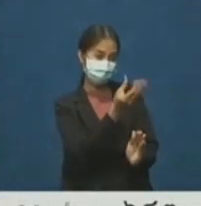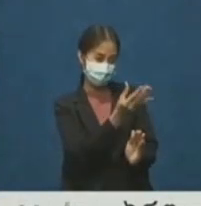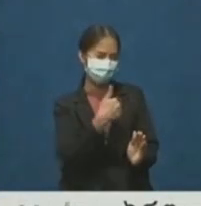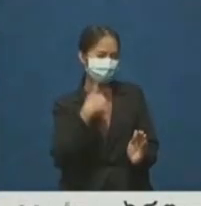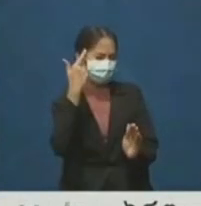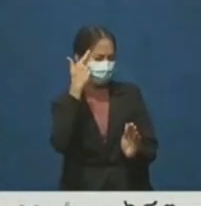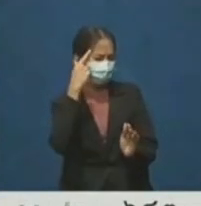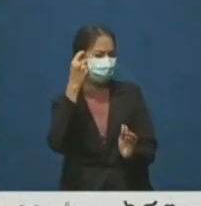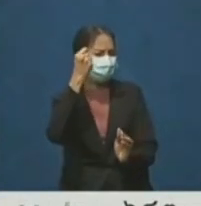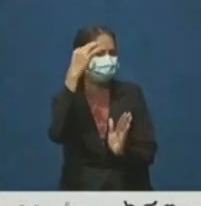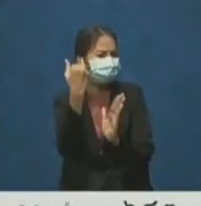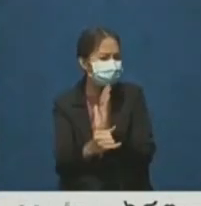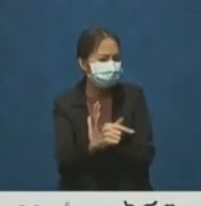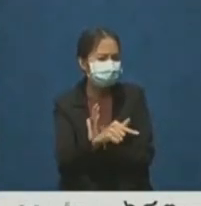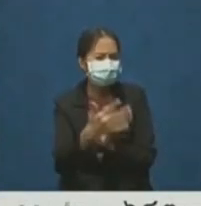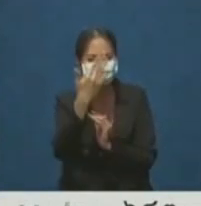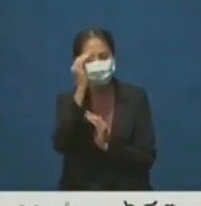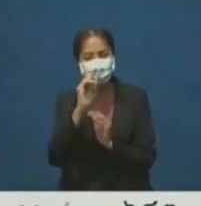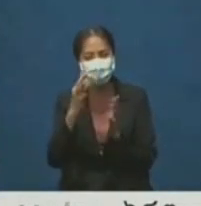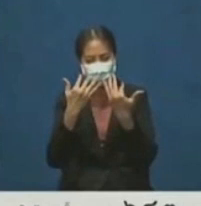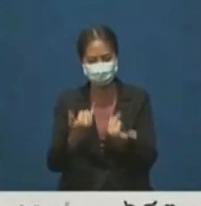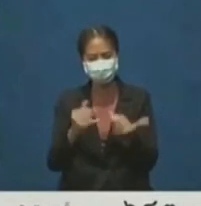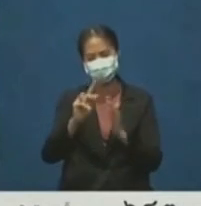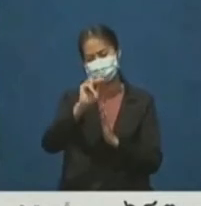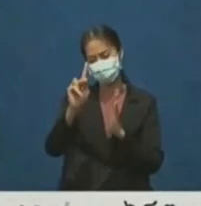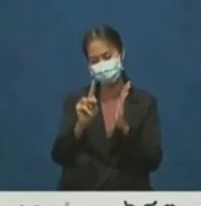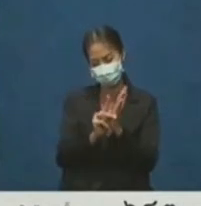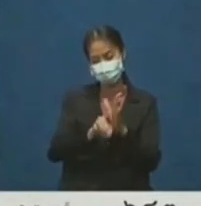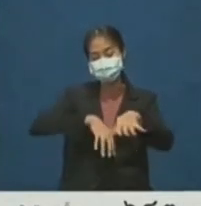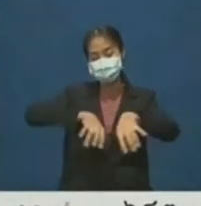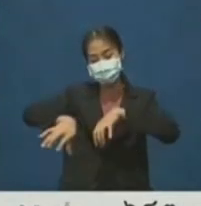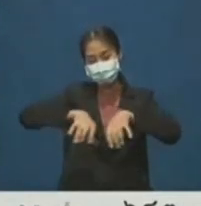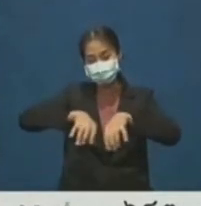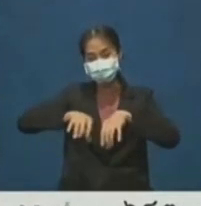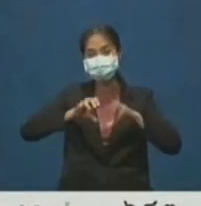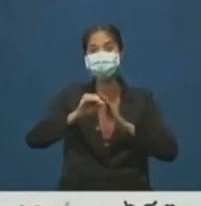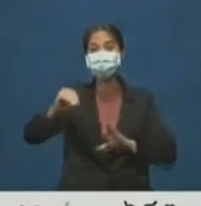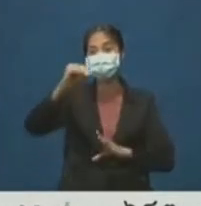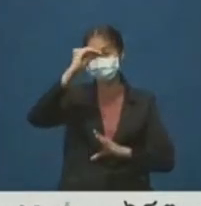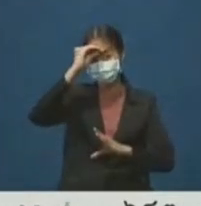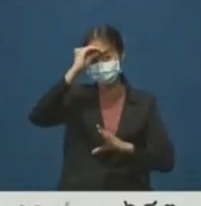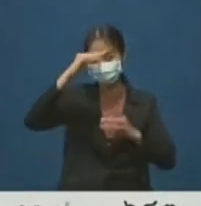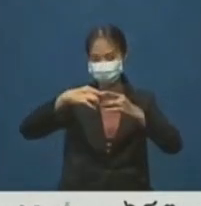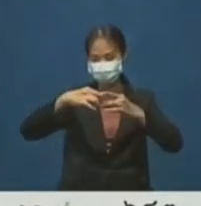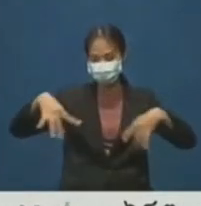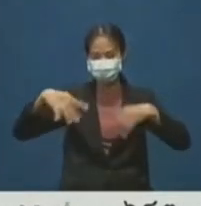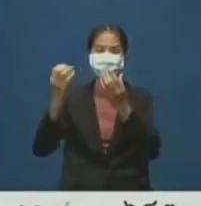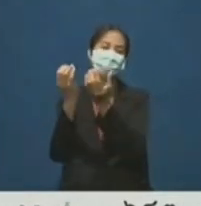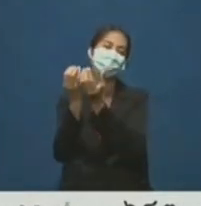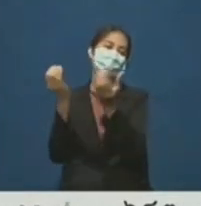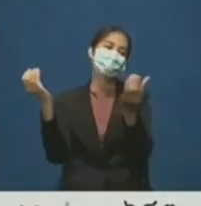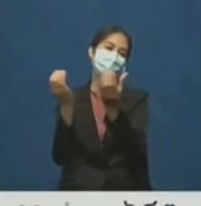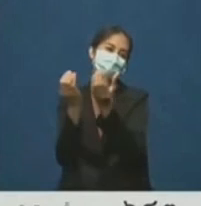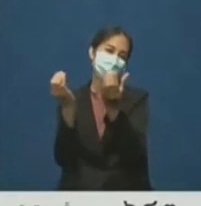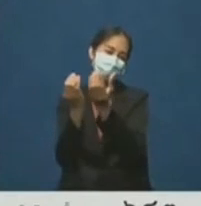เนี่ยน่าจะหลงประเด็นและเป็นกฎหมายที่จัดการศึกษาขัดกับหลักรัฐธร